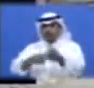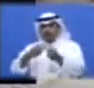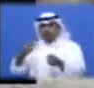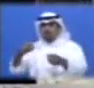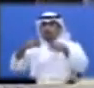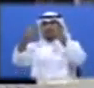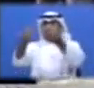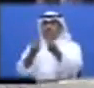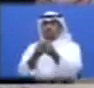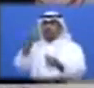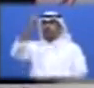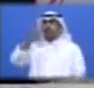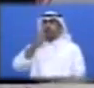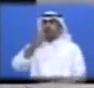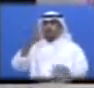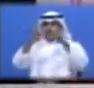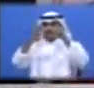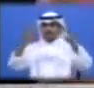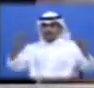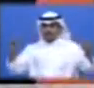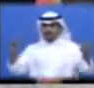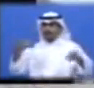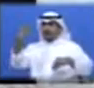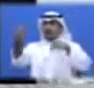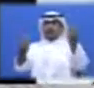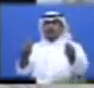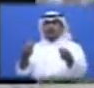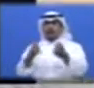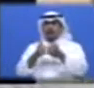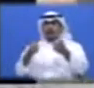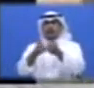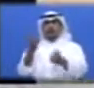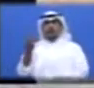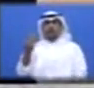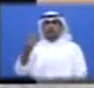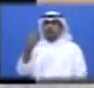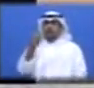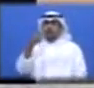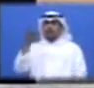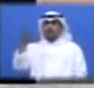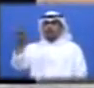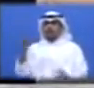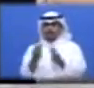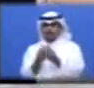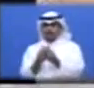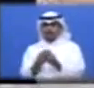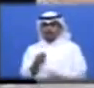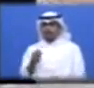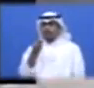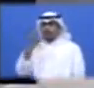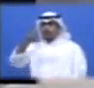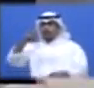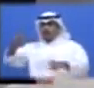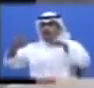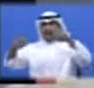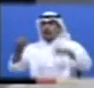الأحمر اللبناني. الحصة المخصصة لكل عائلة نازحة تتضمن مواد غذائية من حبوب